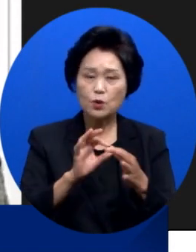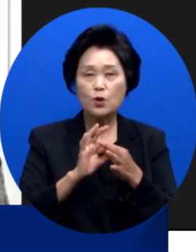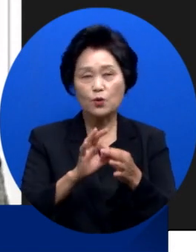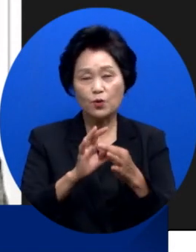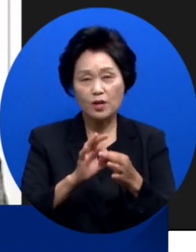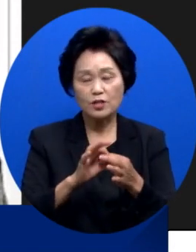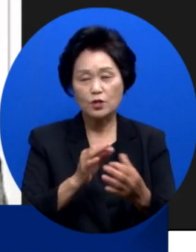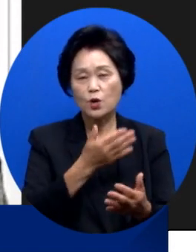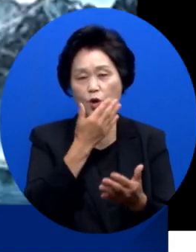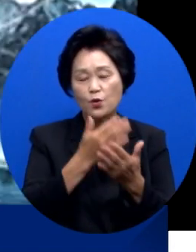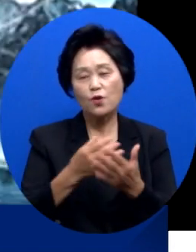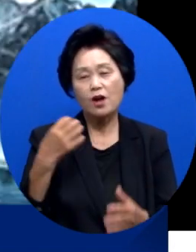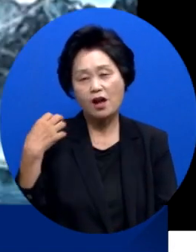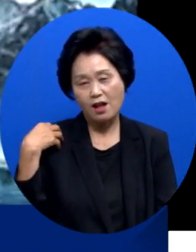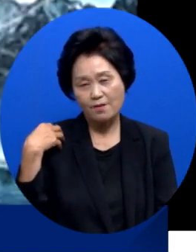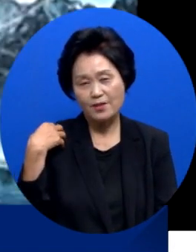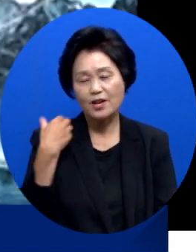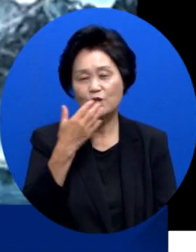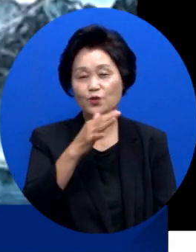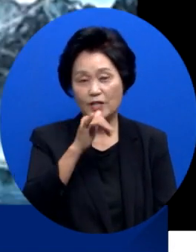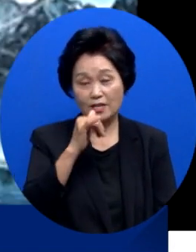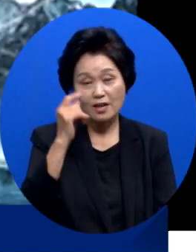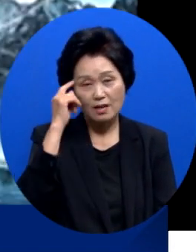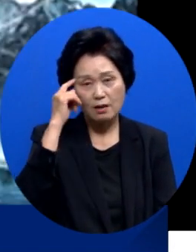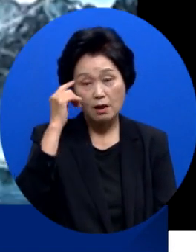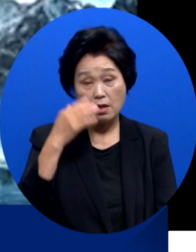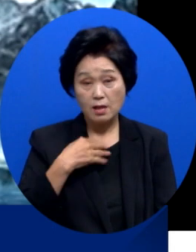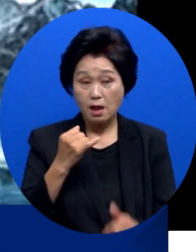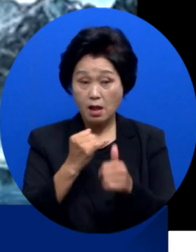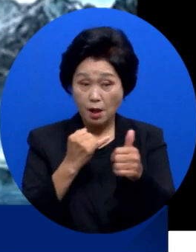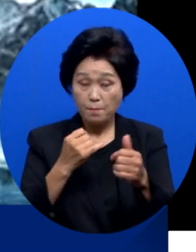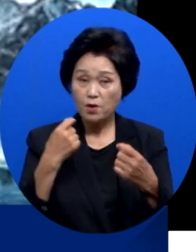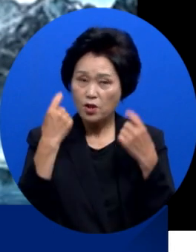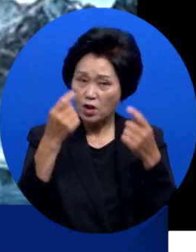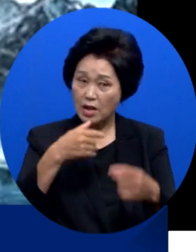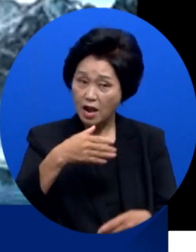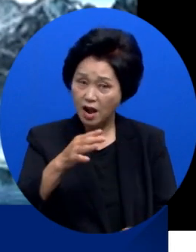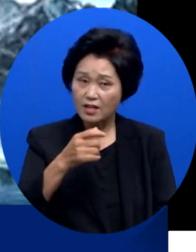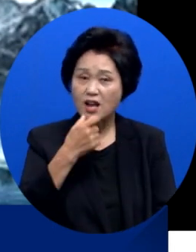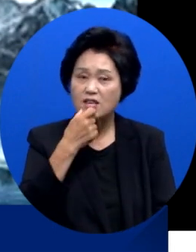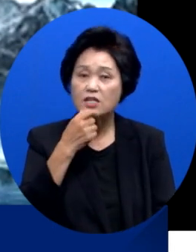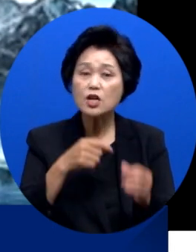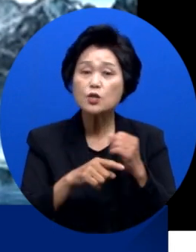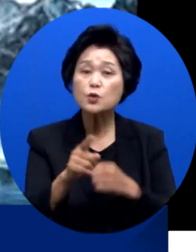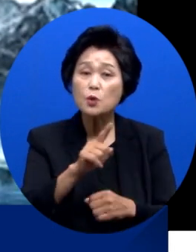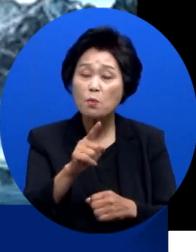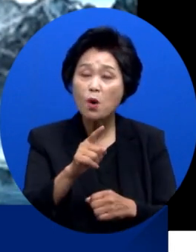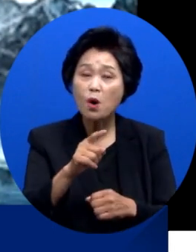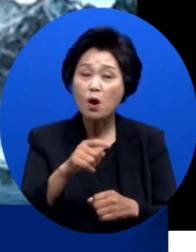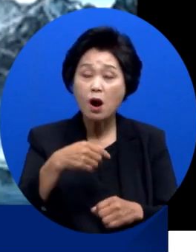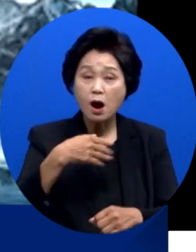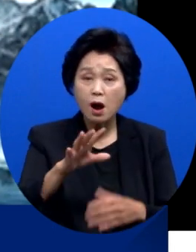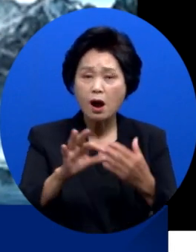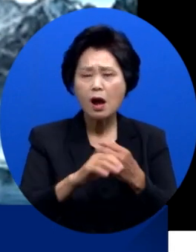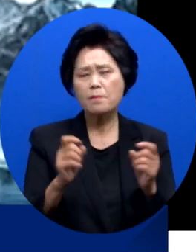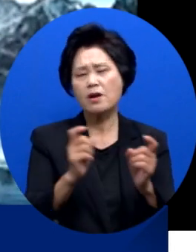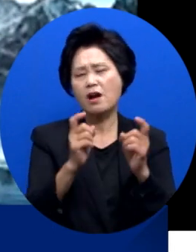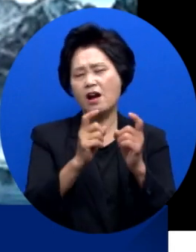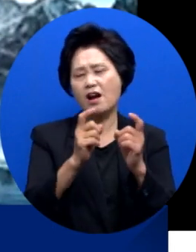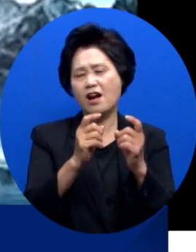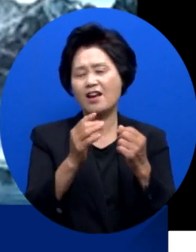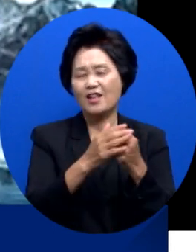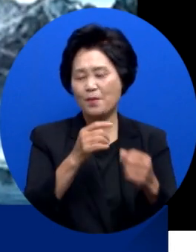이런 누구라 할 수 있구요 제가 왜 나타나고 애나 기실 없겠어요 나가면 같은 택하신 않겠죠